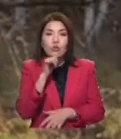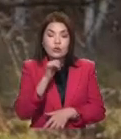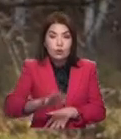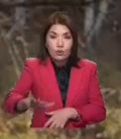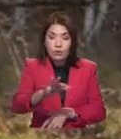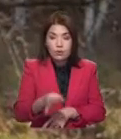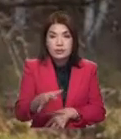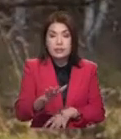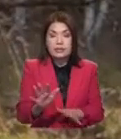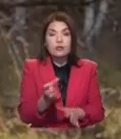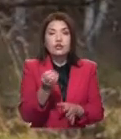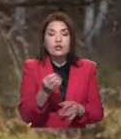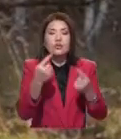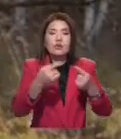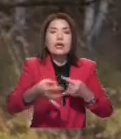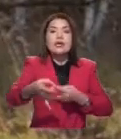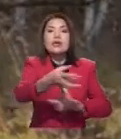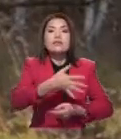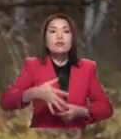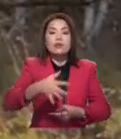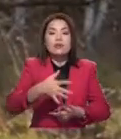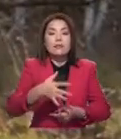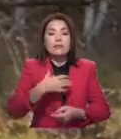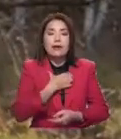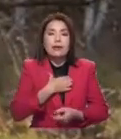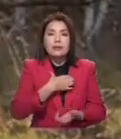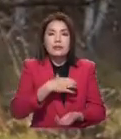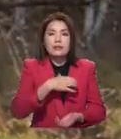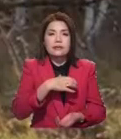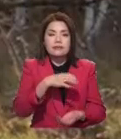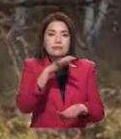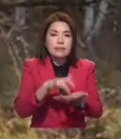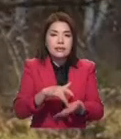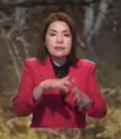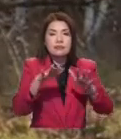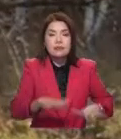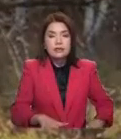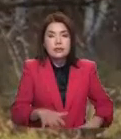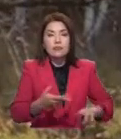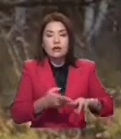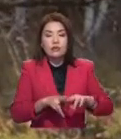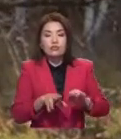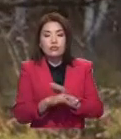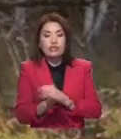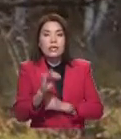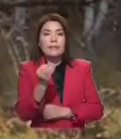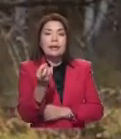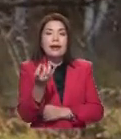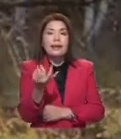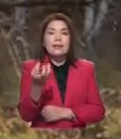тек жалпы республикаға маңызды кесенелердің бірі. Ұлы ағартушымыз Ыбырай